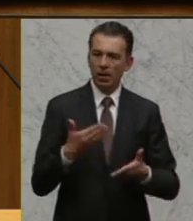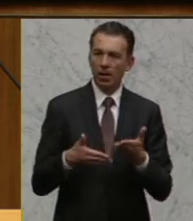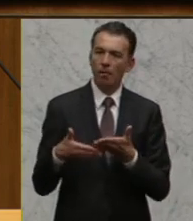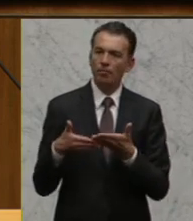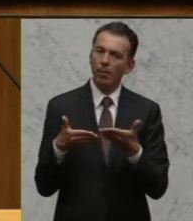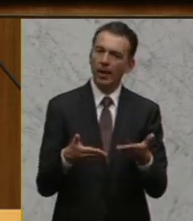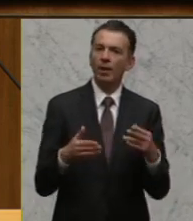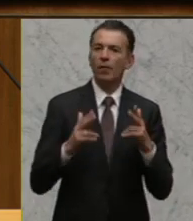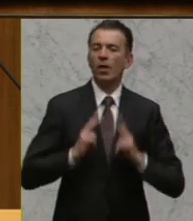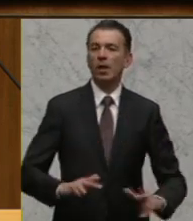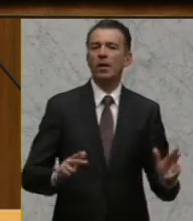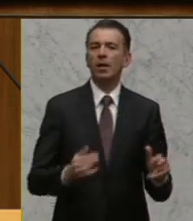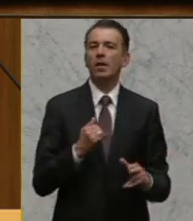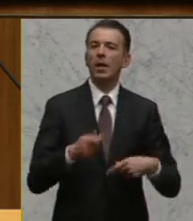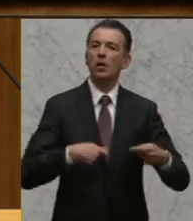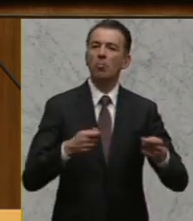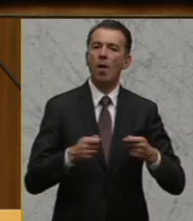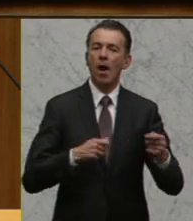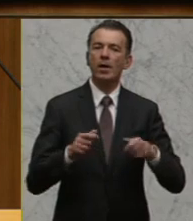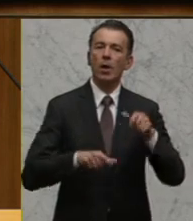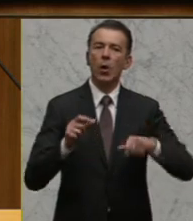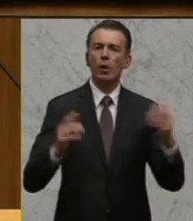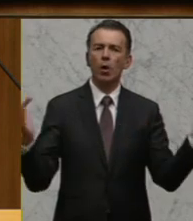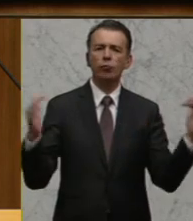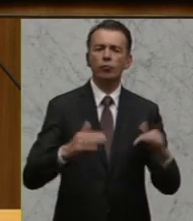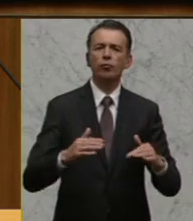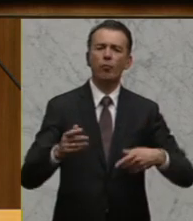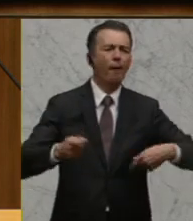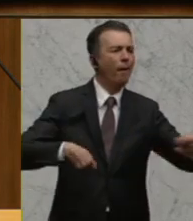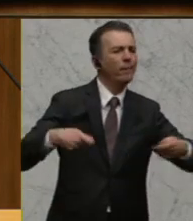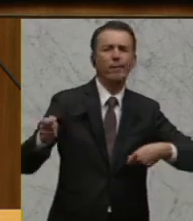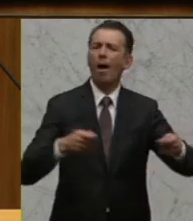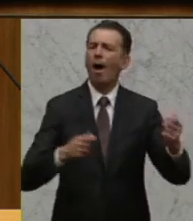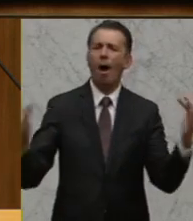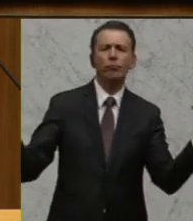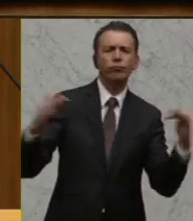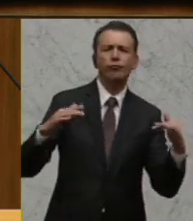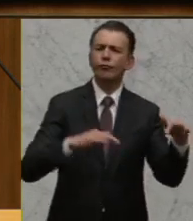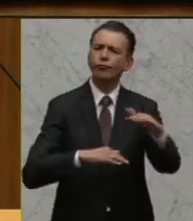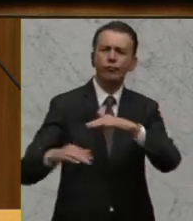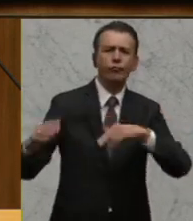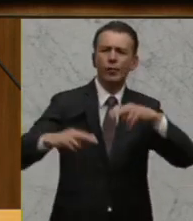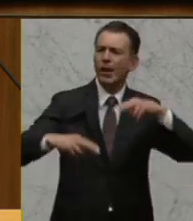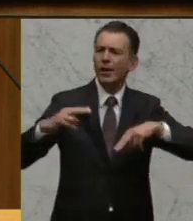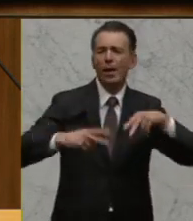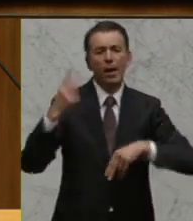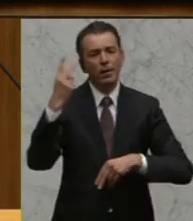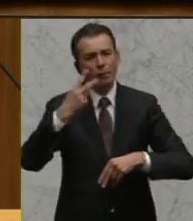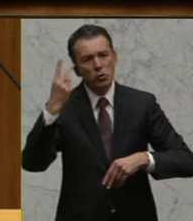hat. Auf jeden Markt kommen Leute zusammen, auf jeden Bazar kommen Leute zusammen, lernen sich kennen, lernen sich